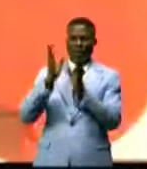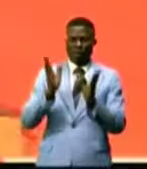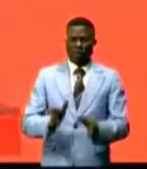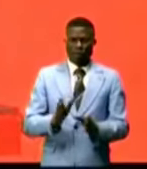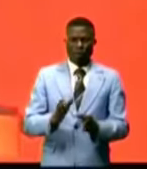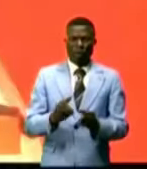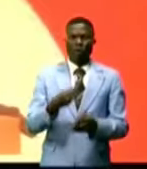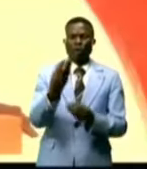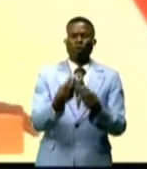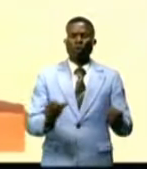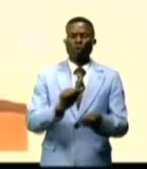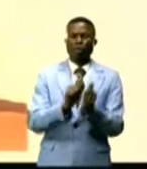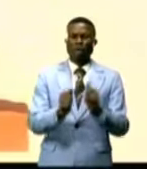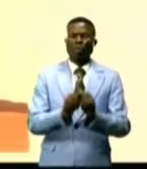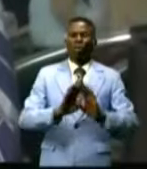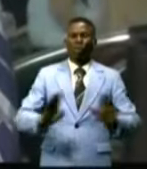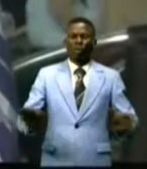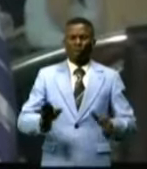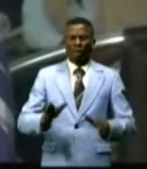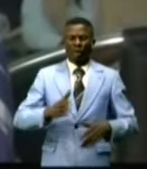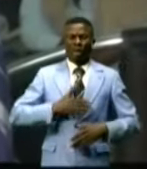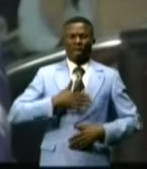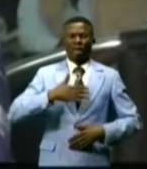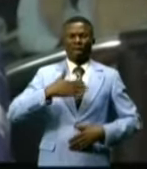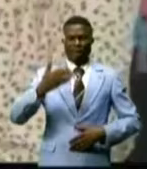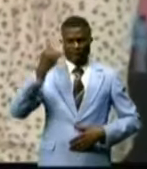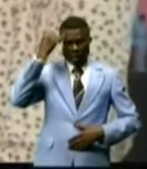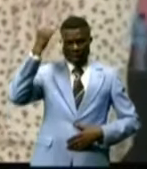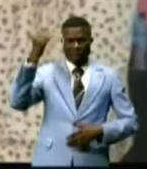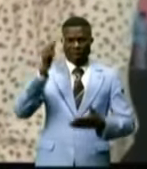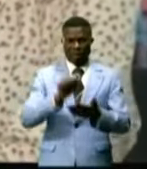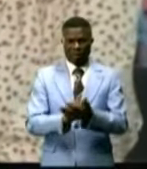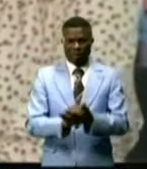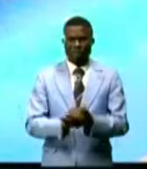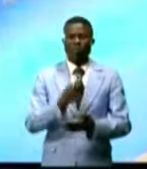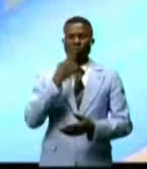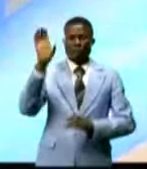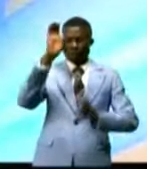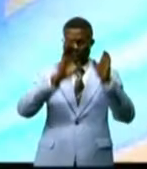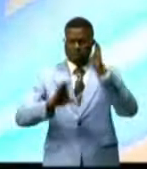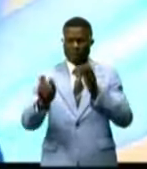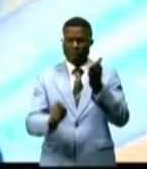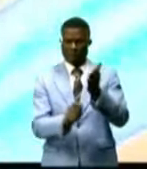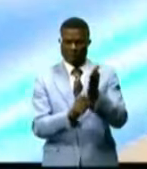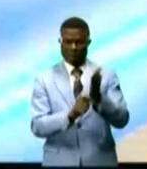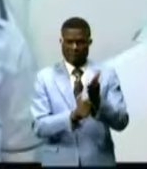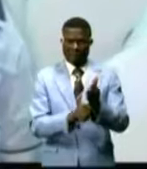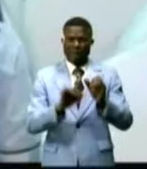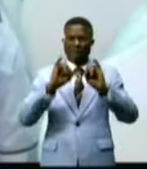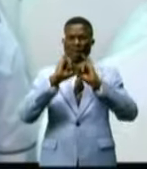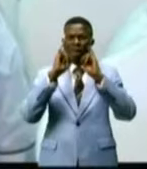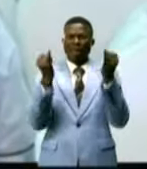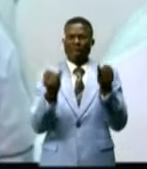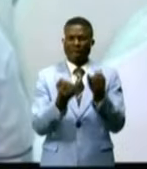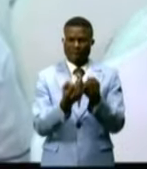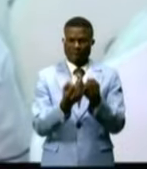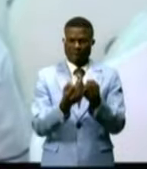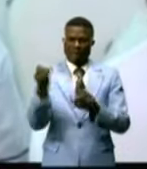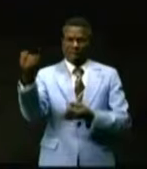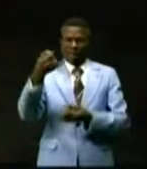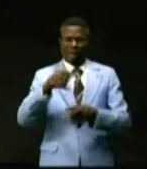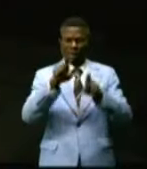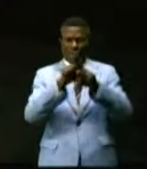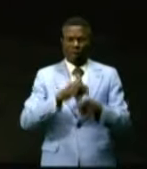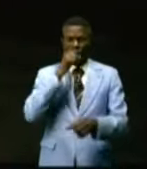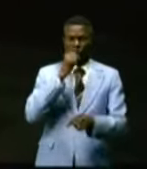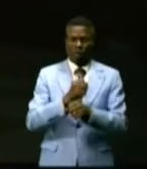des problèmes compétents s'inspirent du concept STEAM pour dire science, technologie, ingénierie, art et mathématiques.